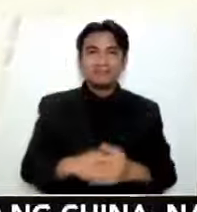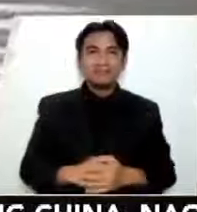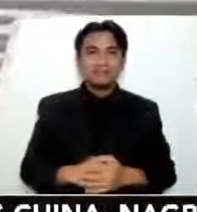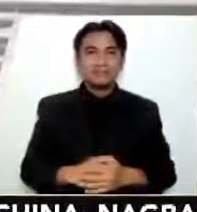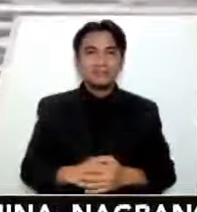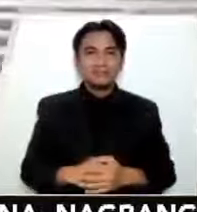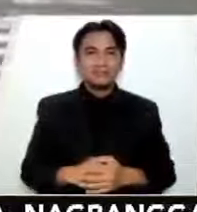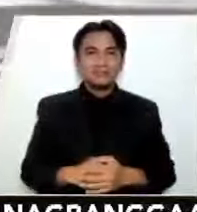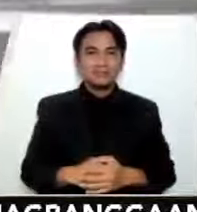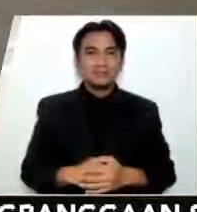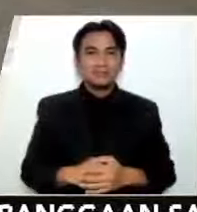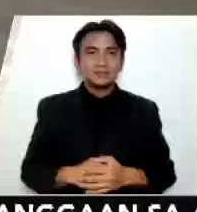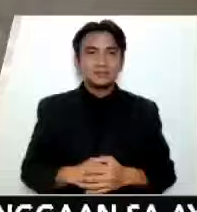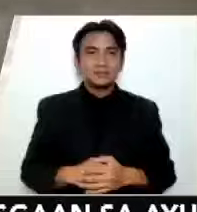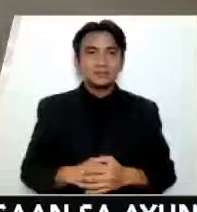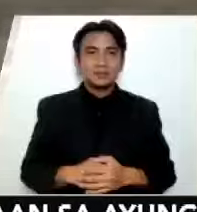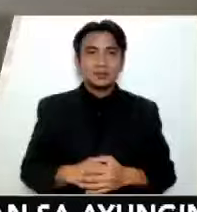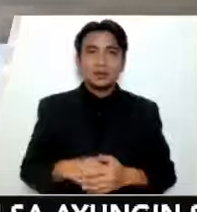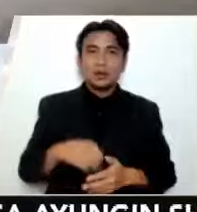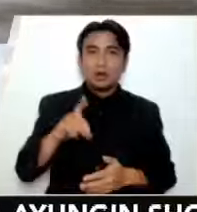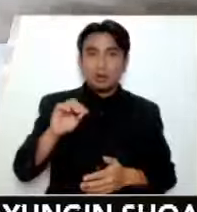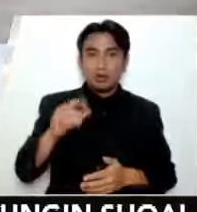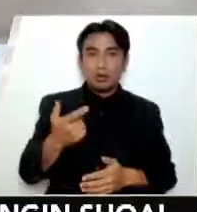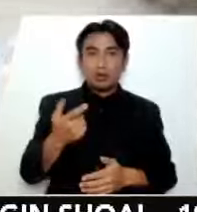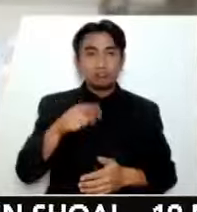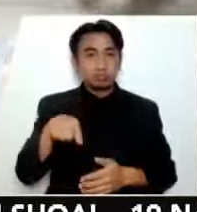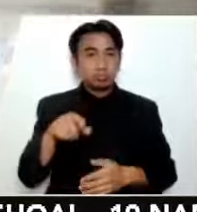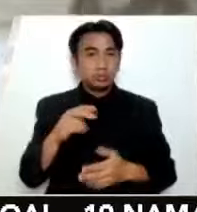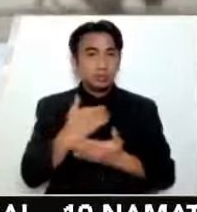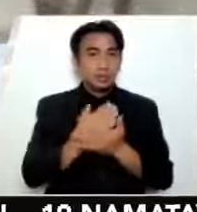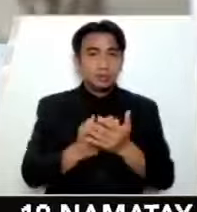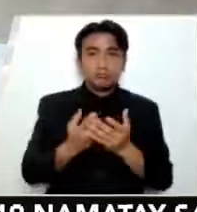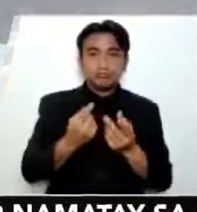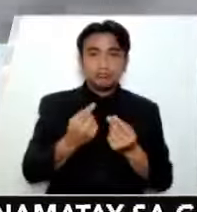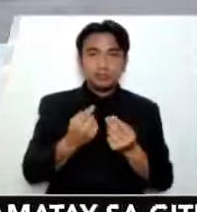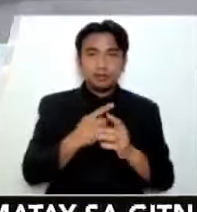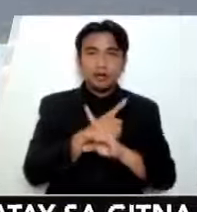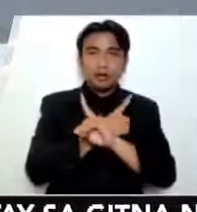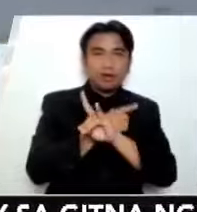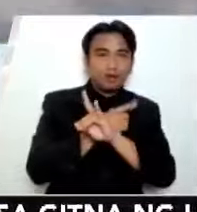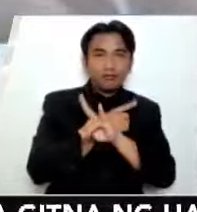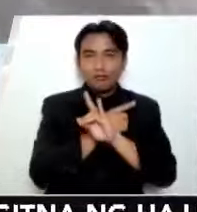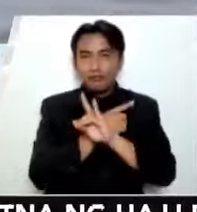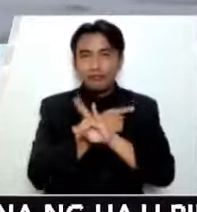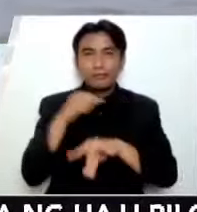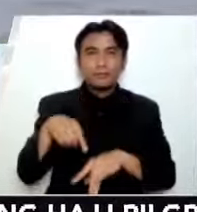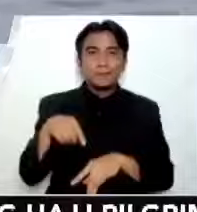Kung sa mga alagang aso, walking-walking ang madalas na bonding ng mag-amo,